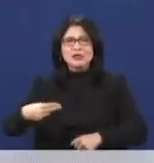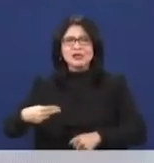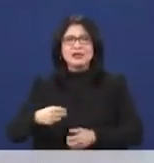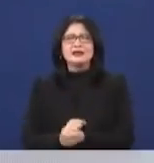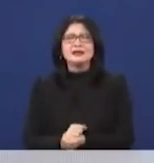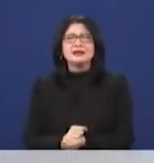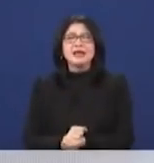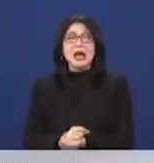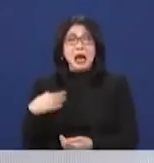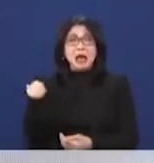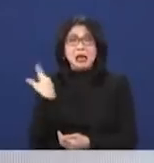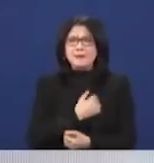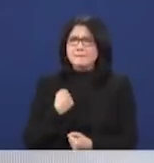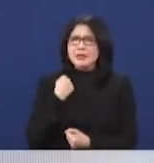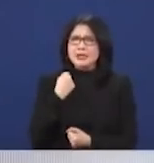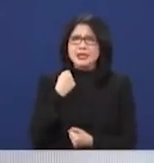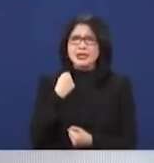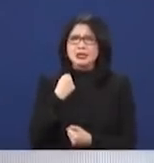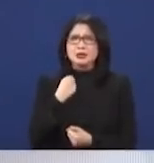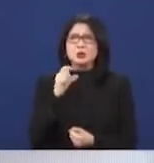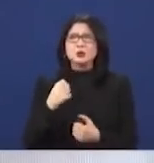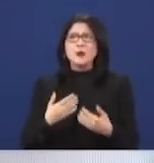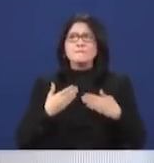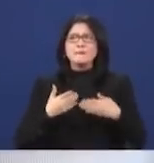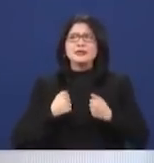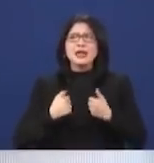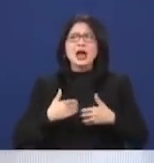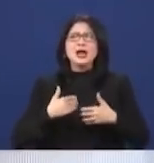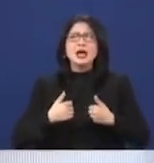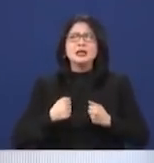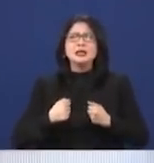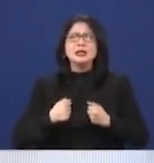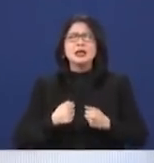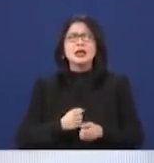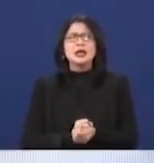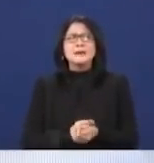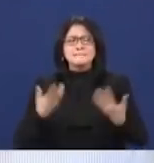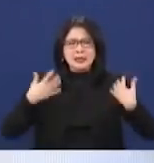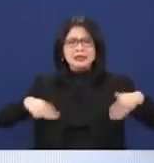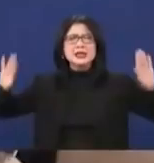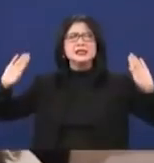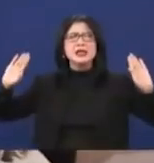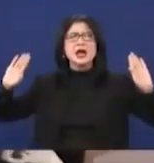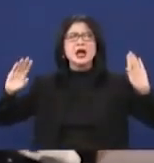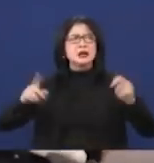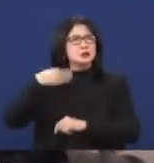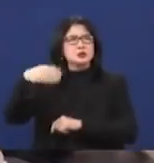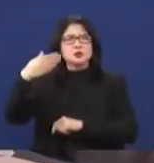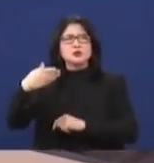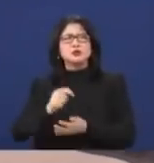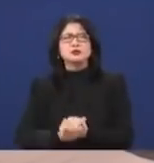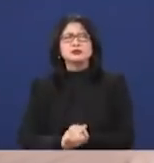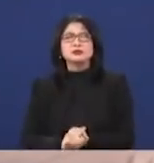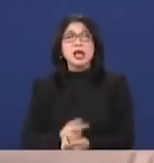itu, kami bertekad untuk mempertahankan Pancasila sampai titik darah yang terakhir.